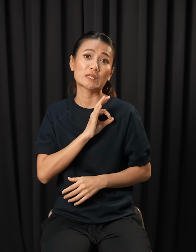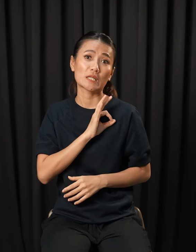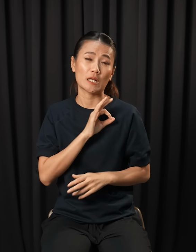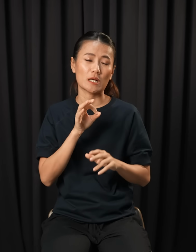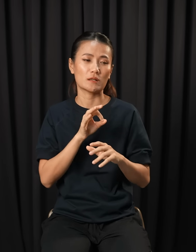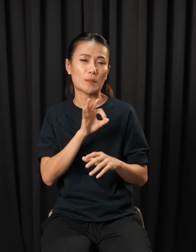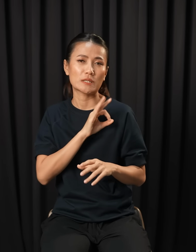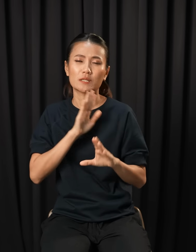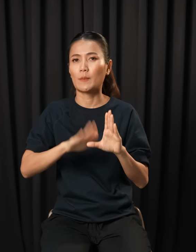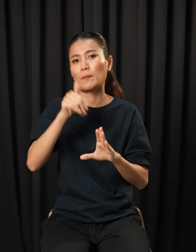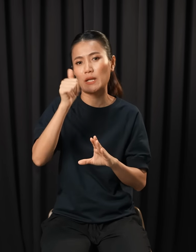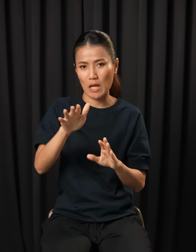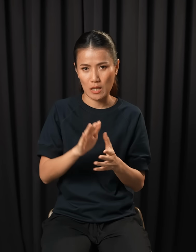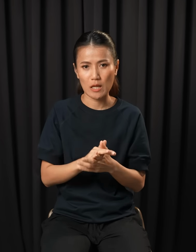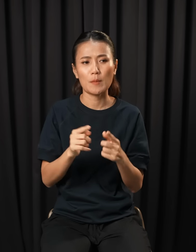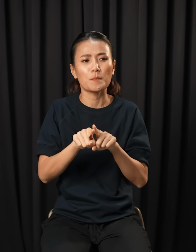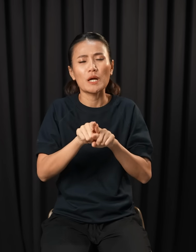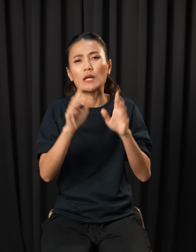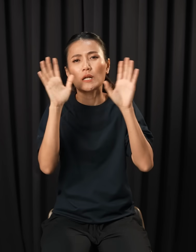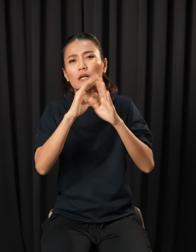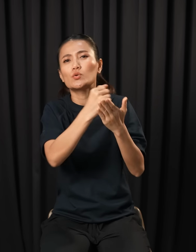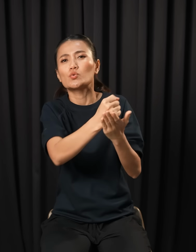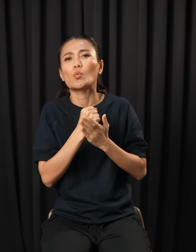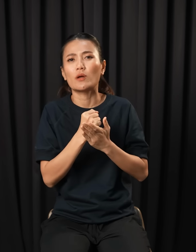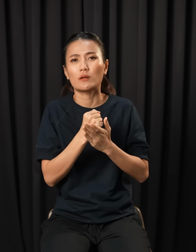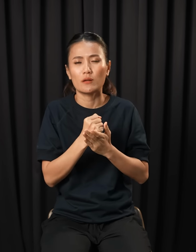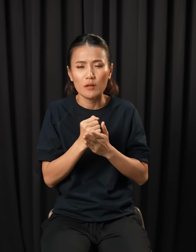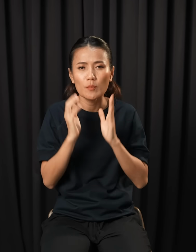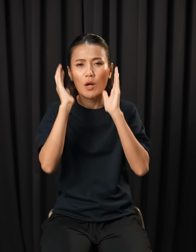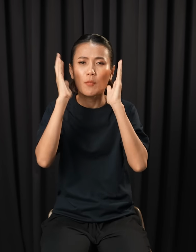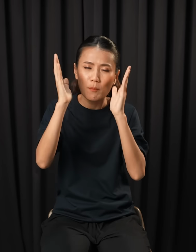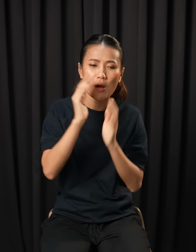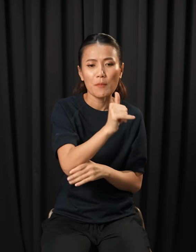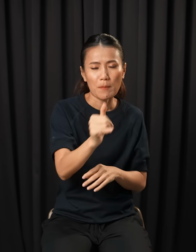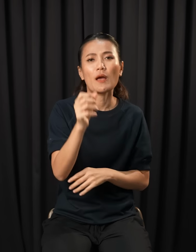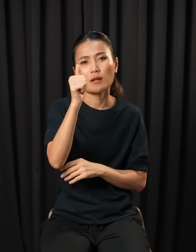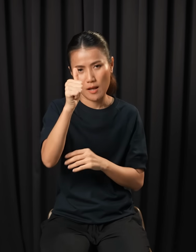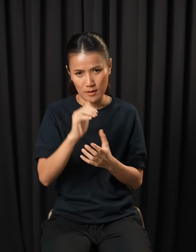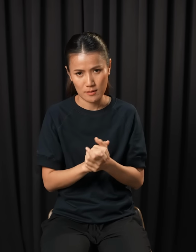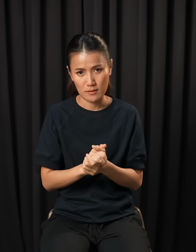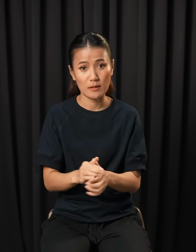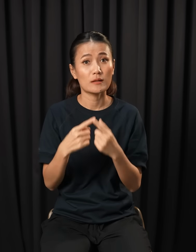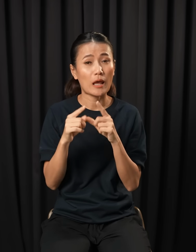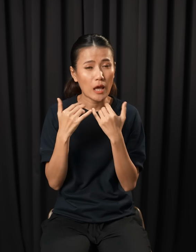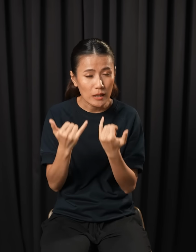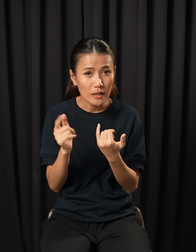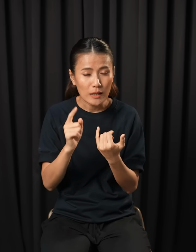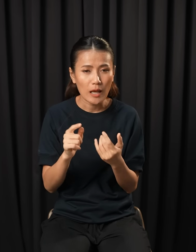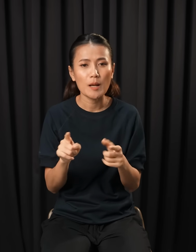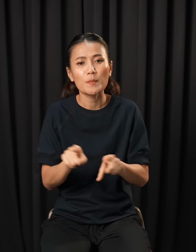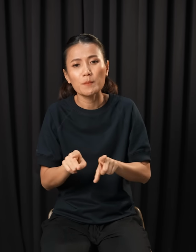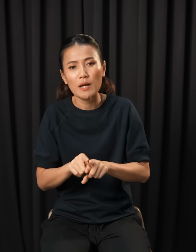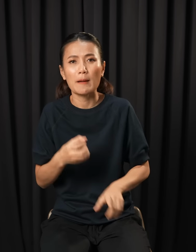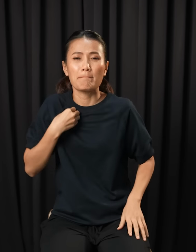มาชิกพรรคได ้เป็นสมาชิกพรรคก็ไม่ได้ ไม่ได้เหมือนกัน แต่ว่าคือถ้าเกี่ยวยุ่งเกี่ยวกับการเมืองจะเป็นผู้ช่วยหาเสียง ผู้ช่วยหาเสียงได้ ตามหน้าที่ของ